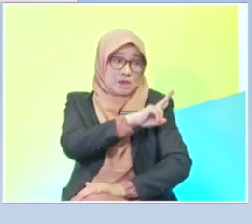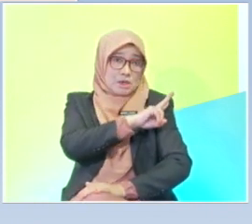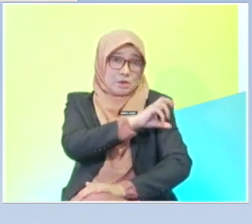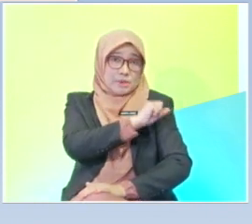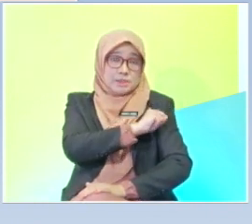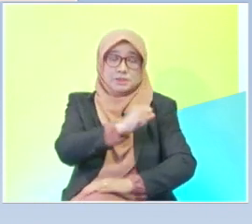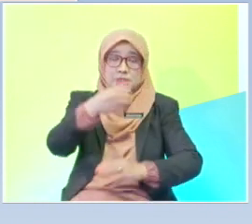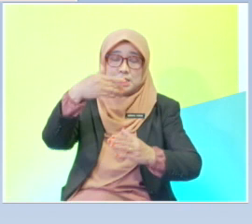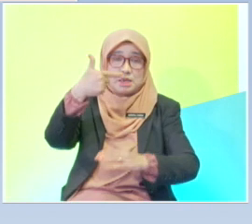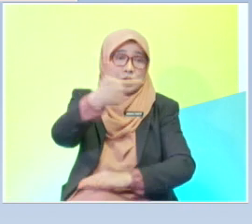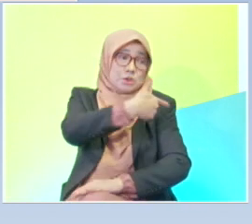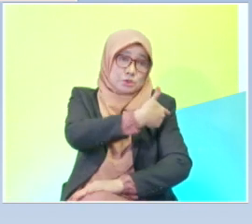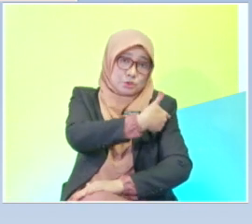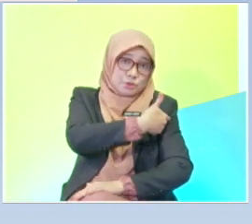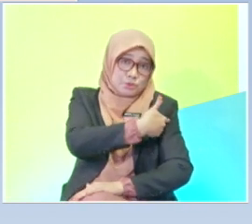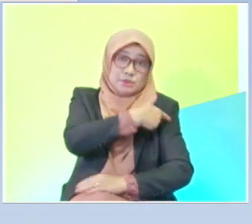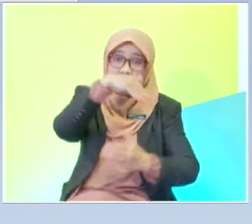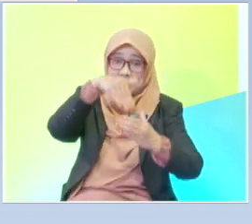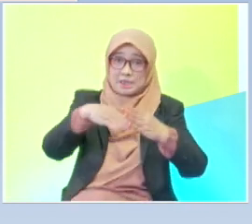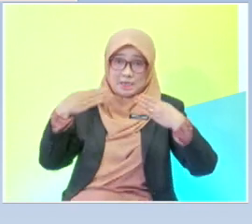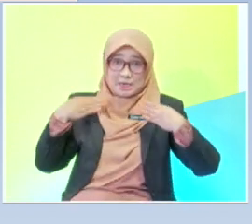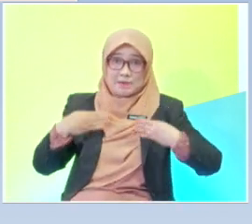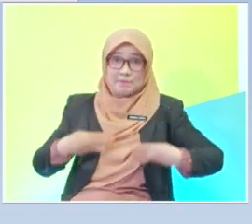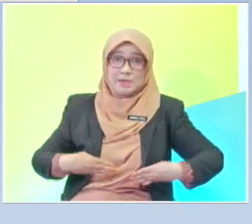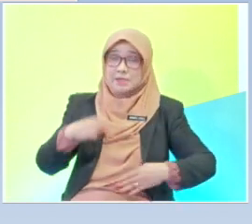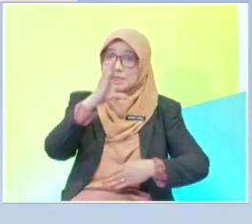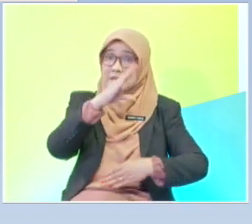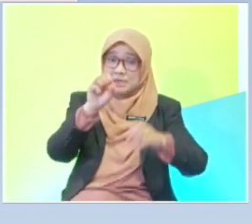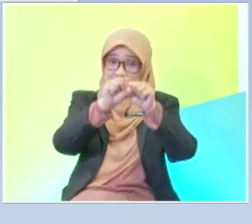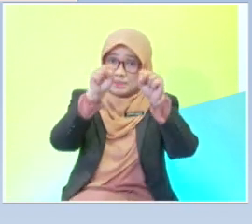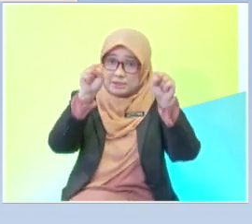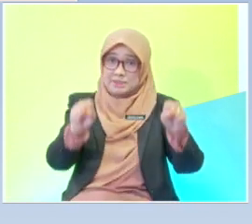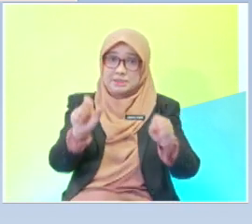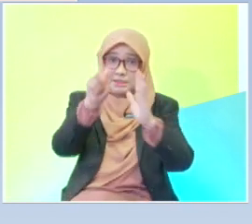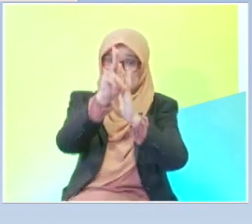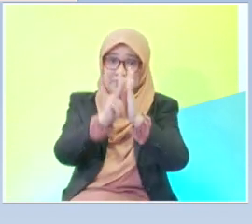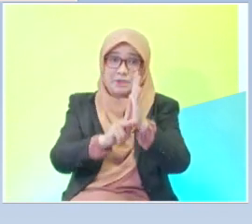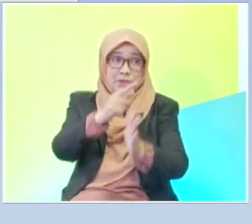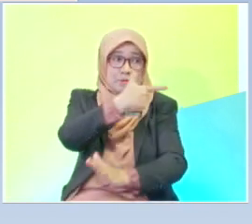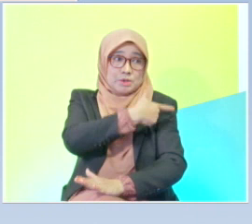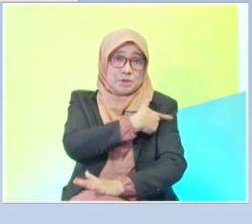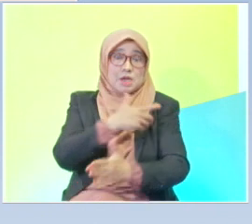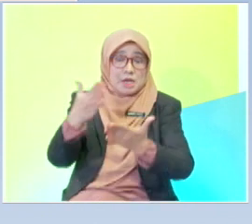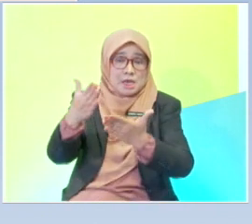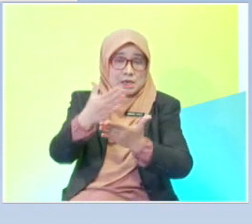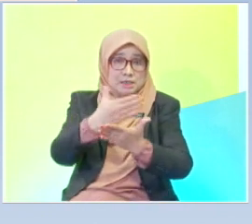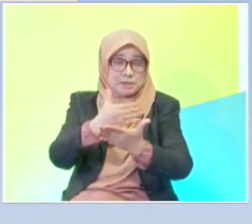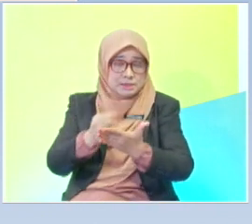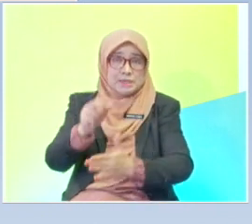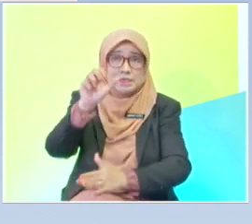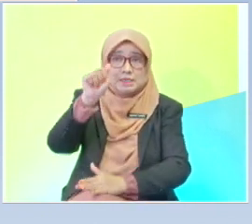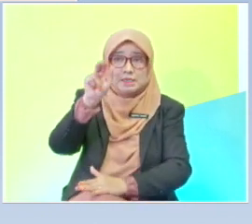lemah dimasukkan ke dalam badan dan sistem keimunan bergerak balas dengan menghasilkan antibody. Yang ini melalui